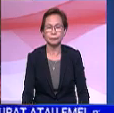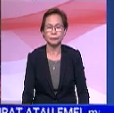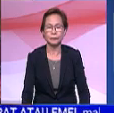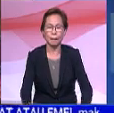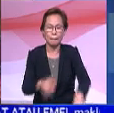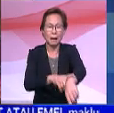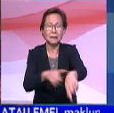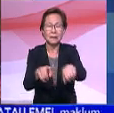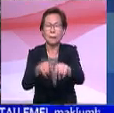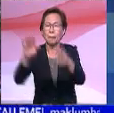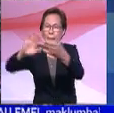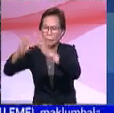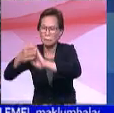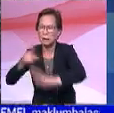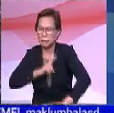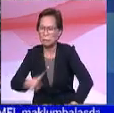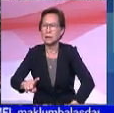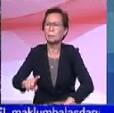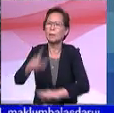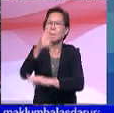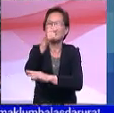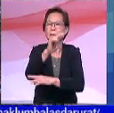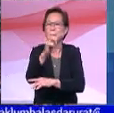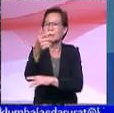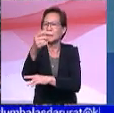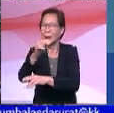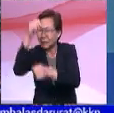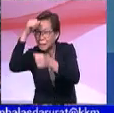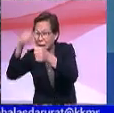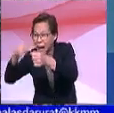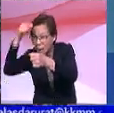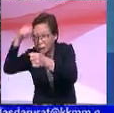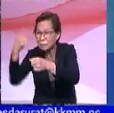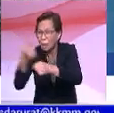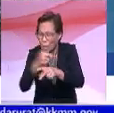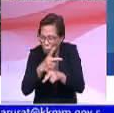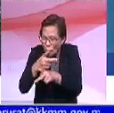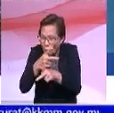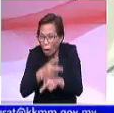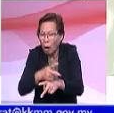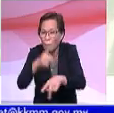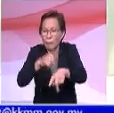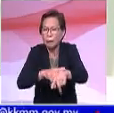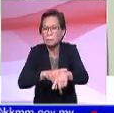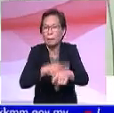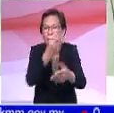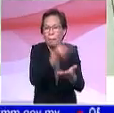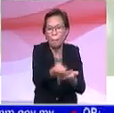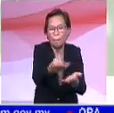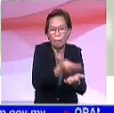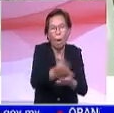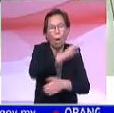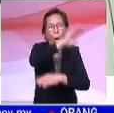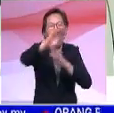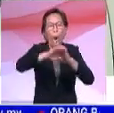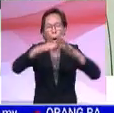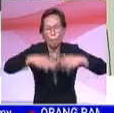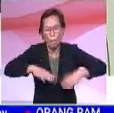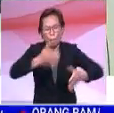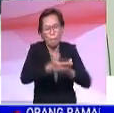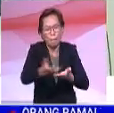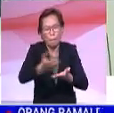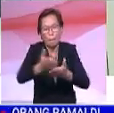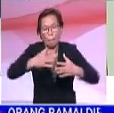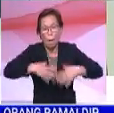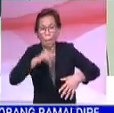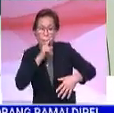Dalam masa sama, masyarakat Islam di Sandakan diingatkan sentiasa berhati-hati ketika membuat pembelian semua jenis pakaian